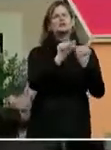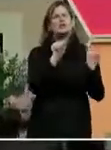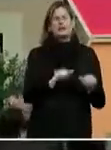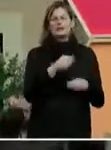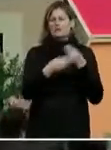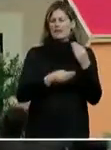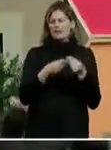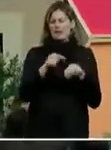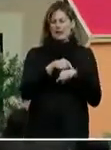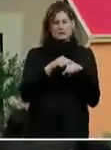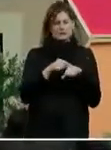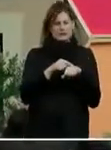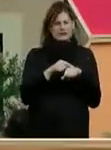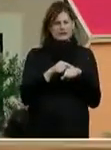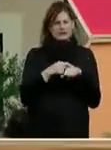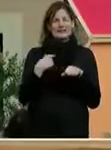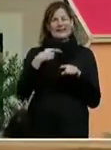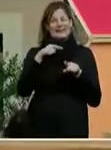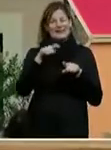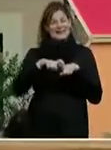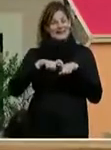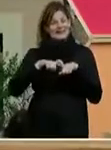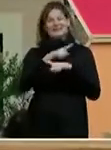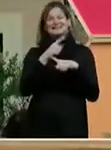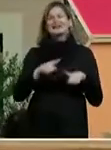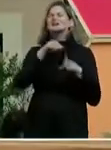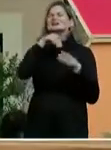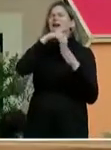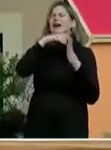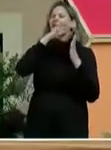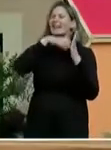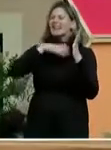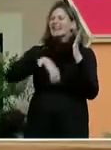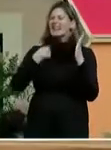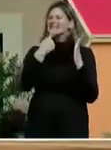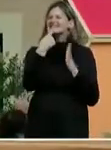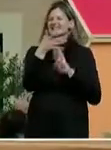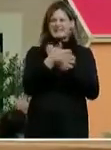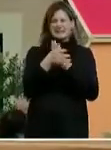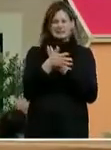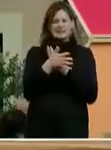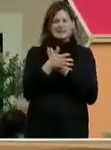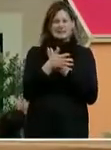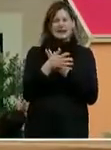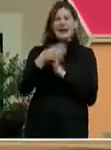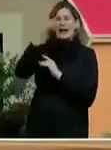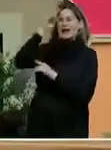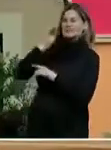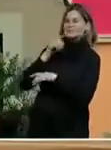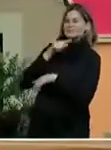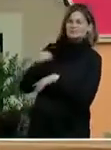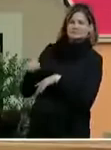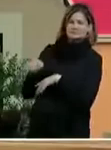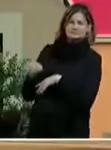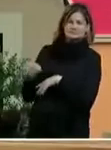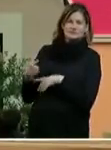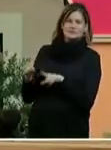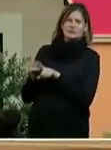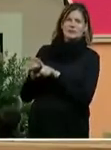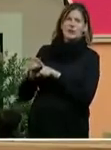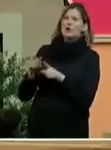fer política. Aquesta cançó, a la seva lletra, ens diu que l'Ernest Maragall és un sugar daddy.